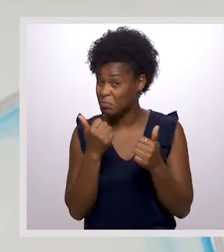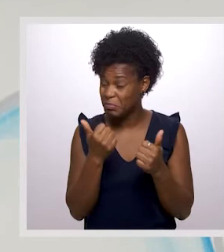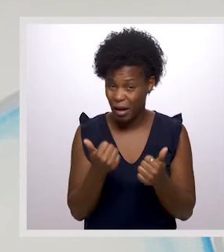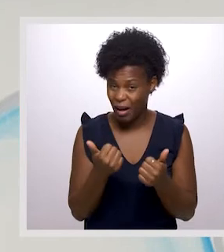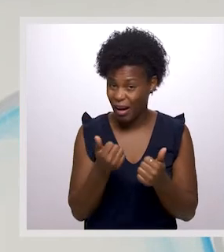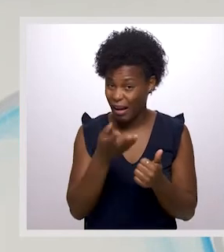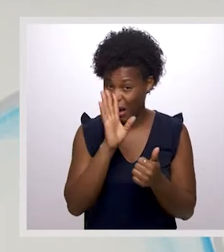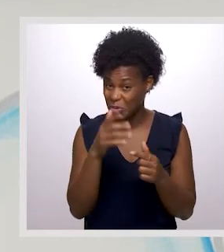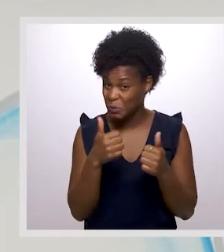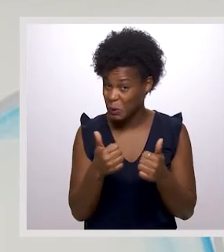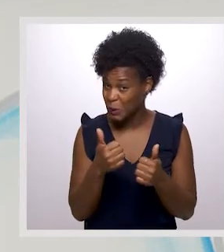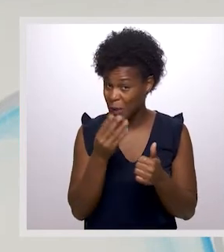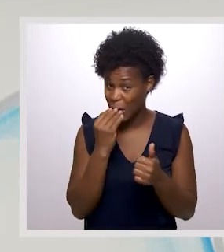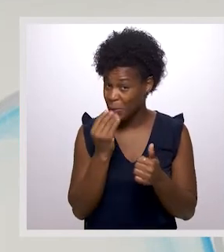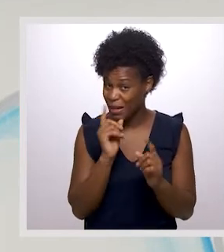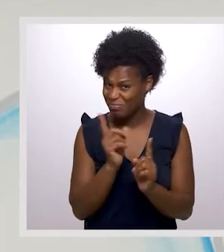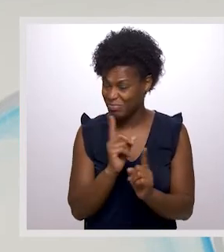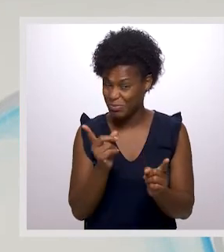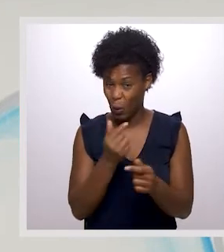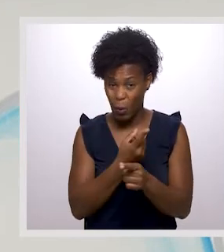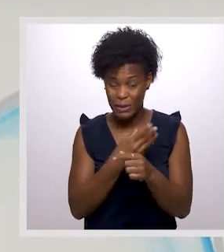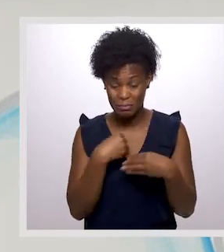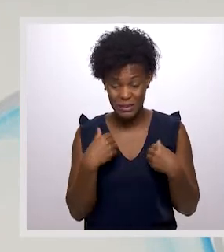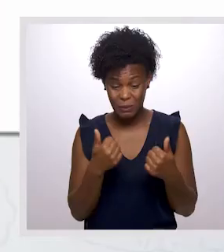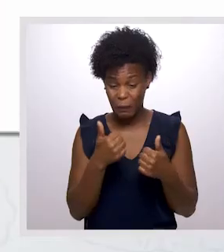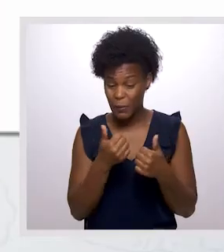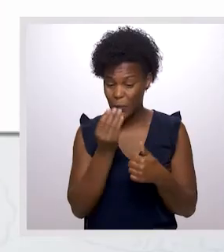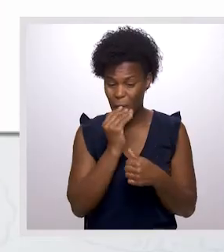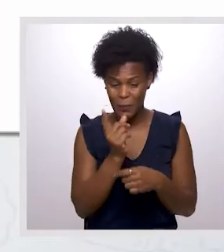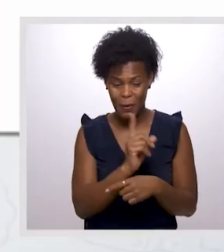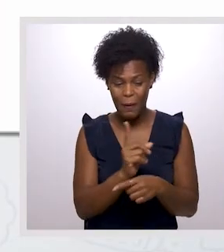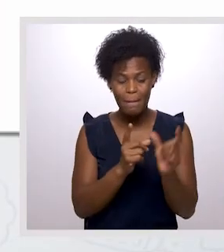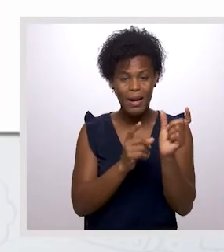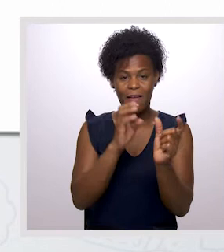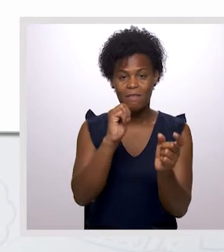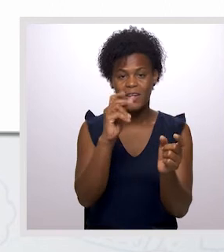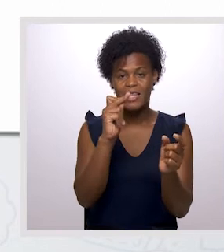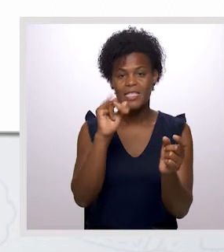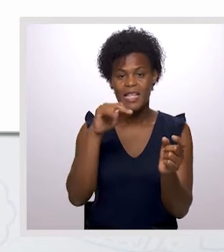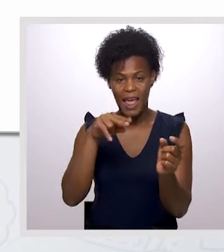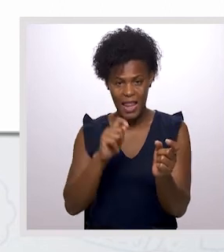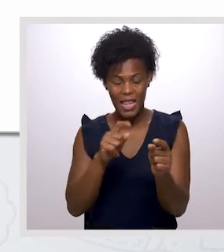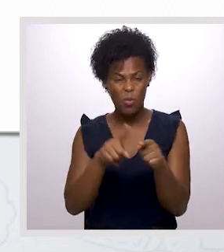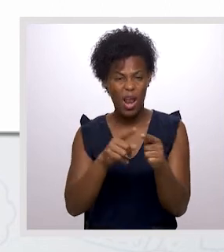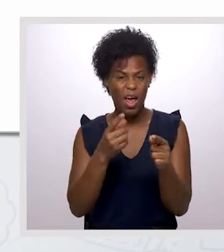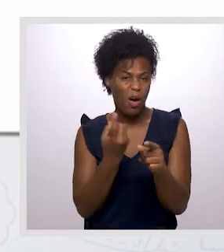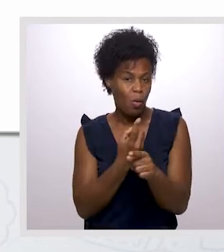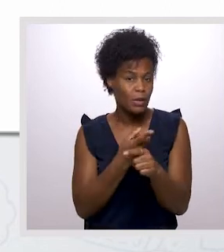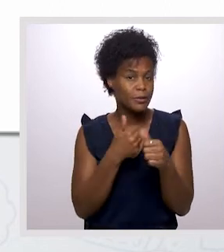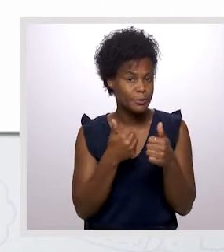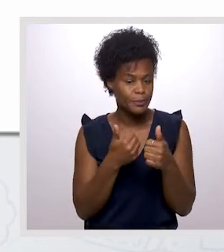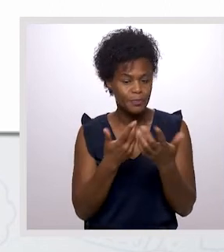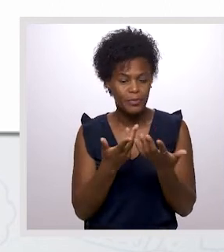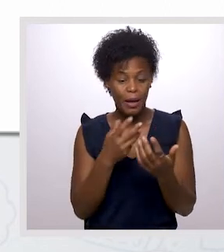come coisas muito saudáveis. D'accord? Mais Marie fait très